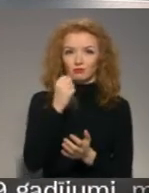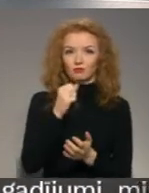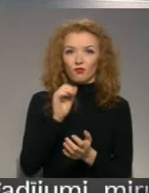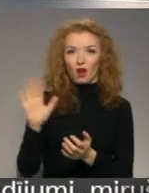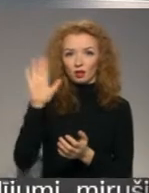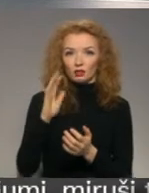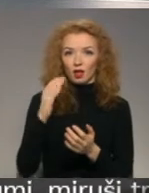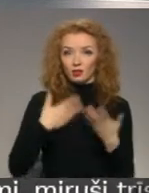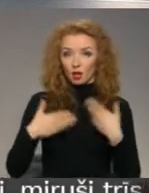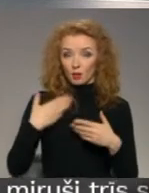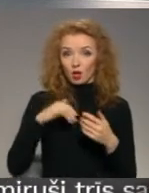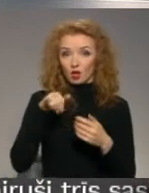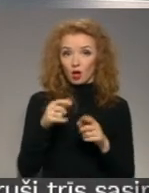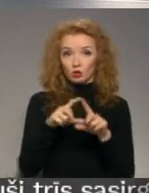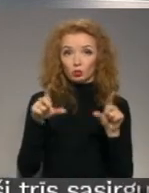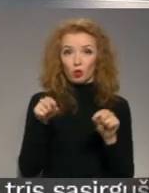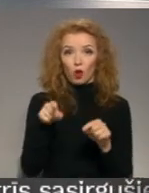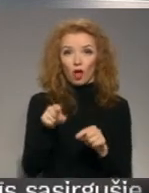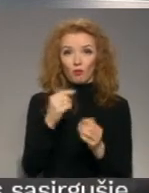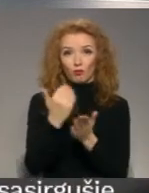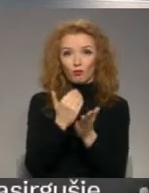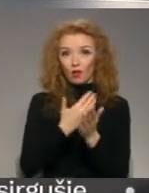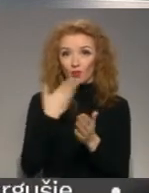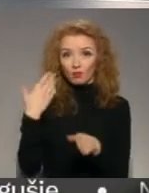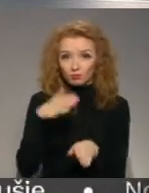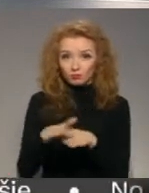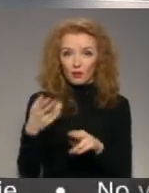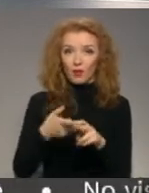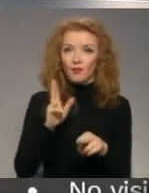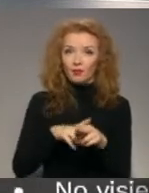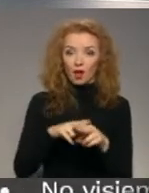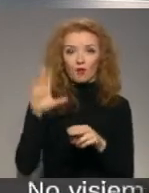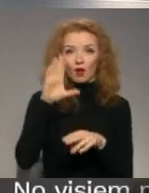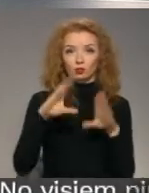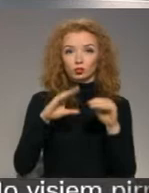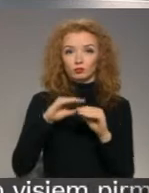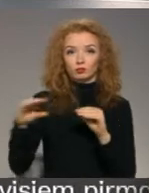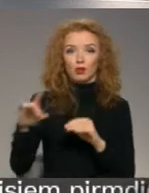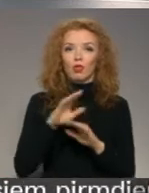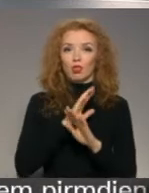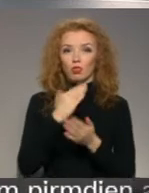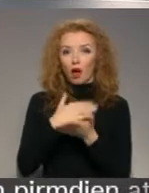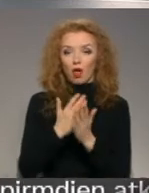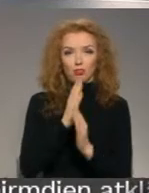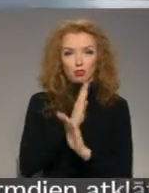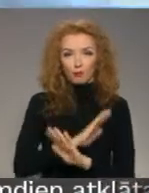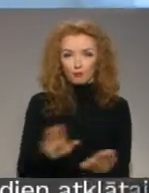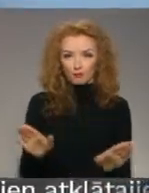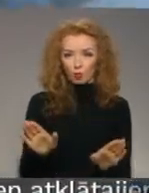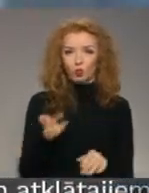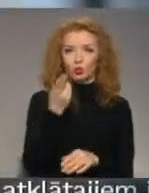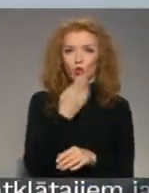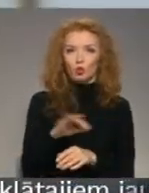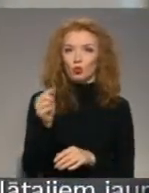eksāmenos. Ja skolas tos nevarēs izpildīt, tad nesaņems daļu valsts budžeta finansējuma. No septembra 10